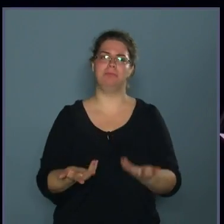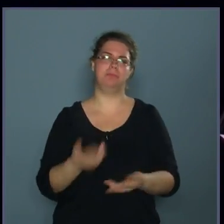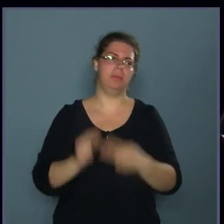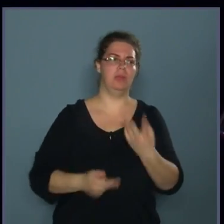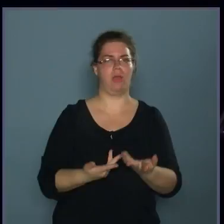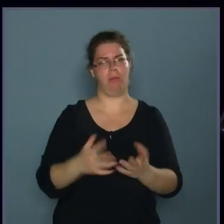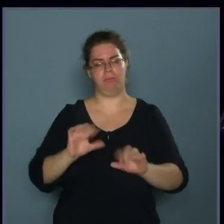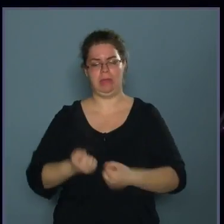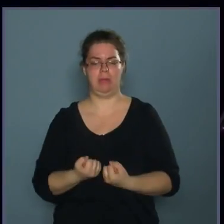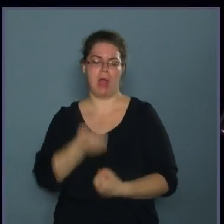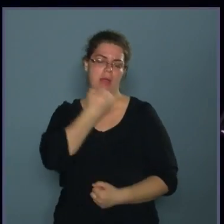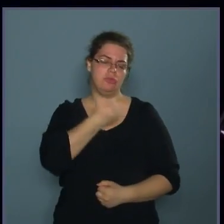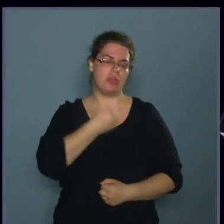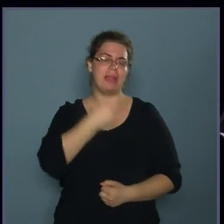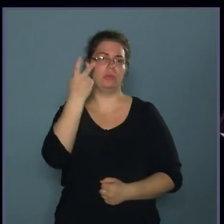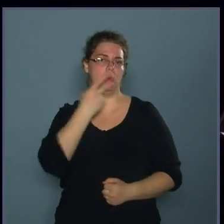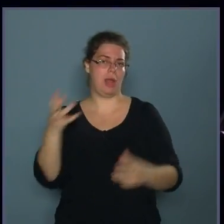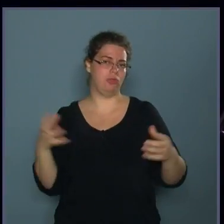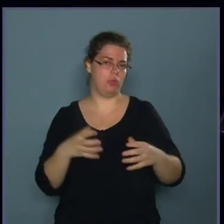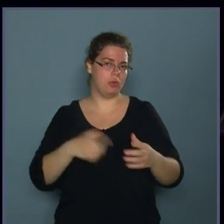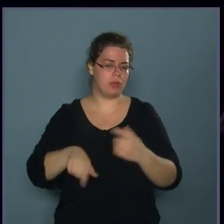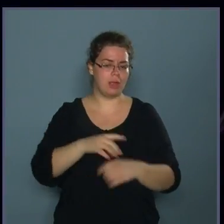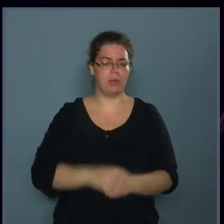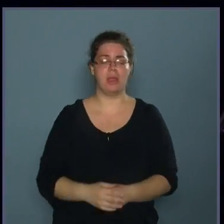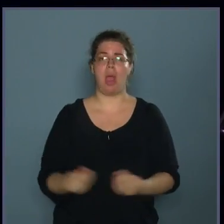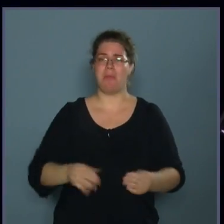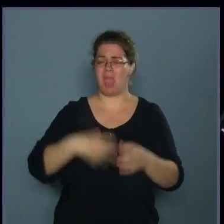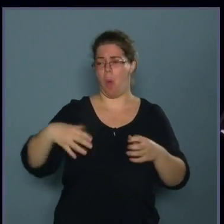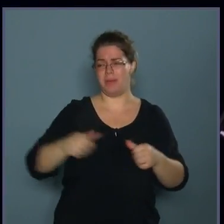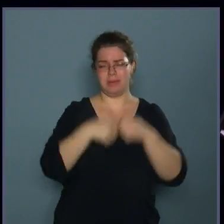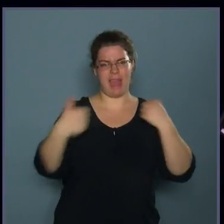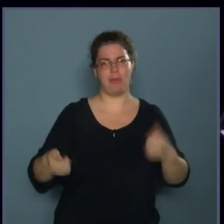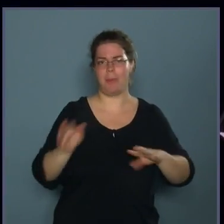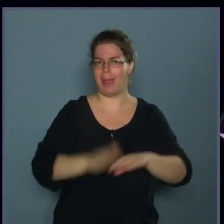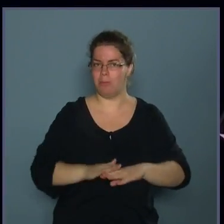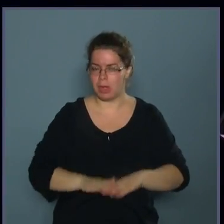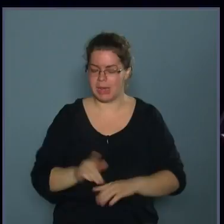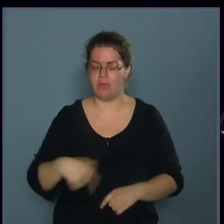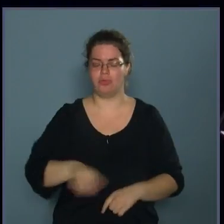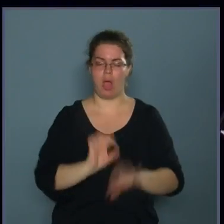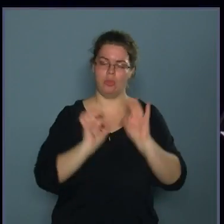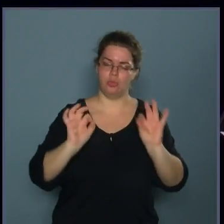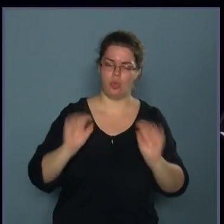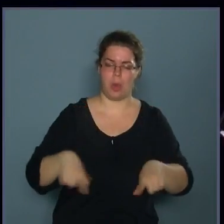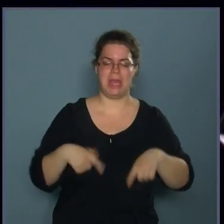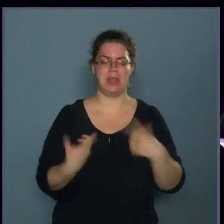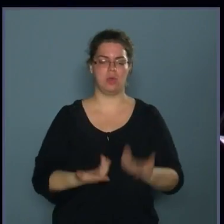a saját kulturális közösségeiket, amelyek hosszú távon megmaradásukat, jól